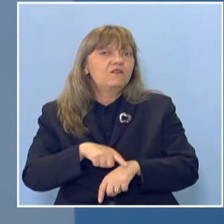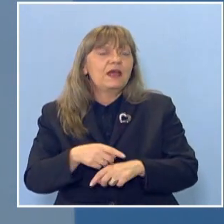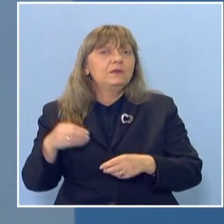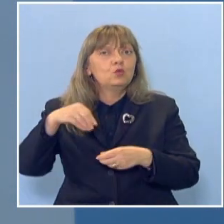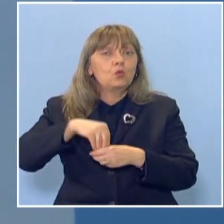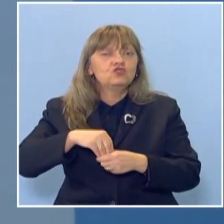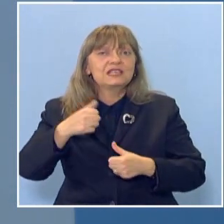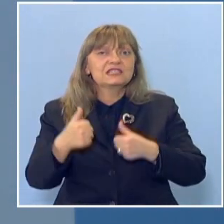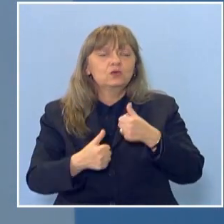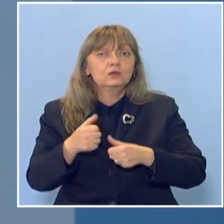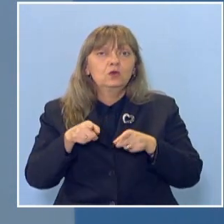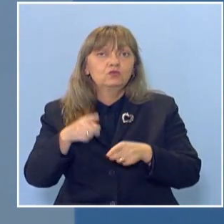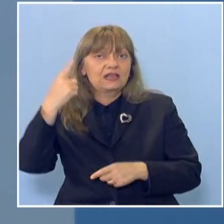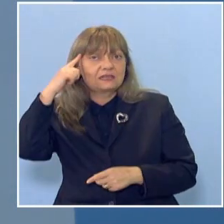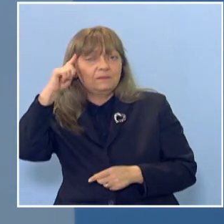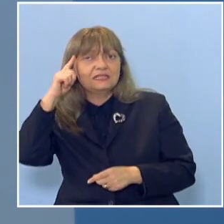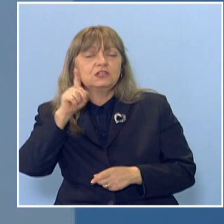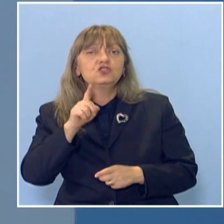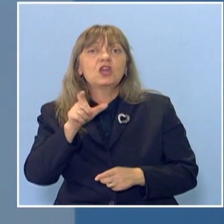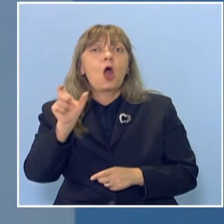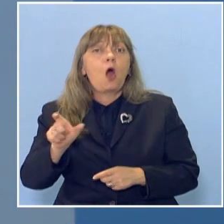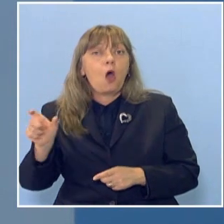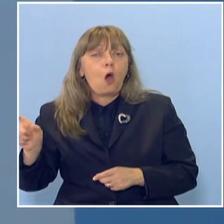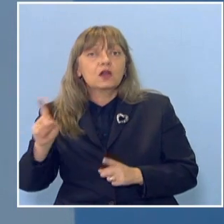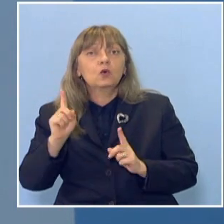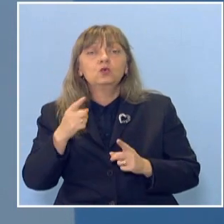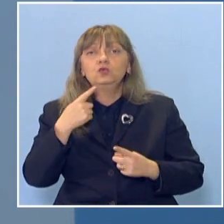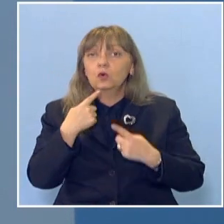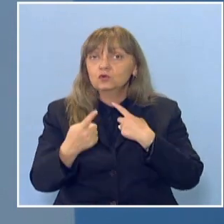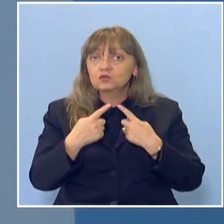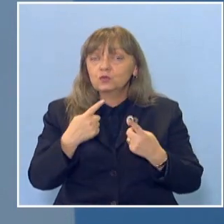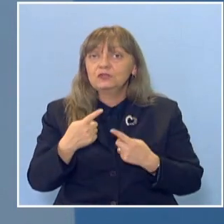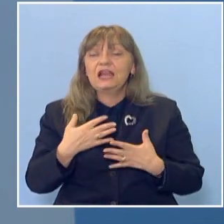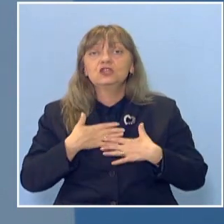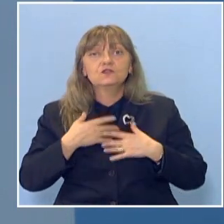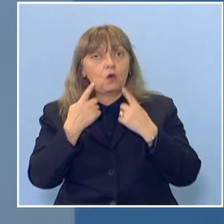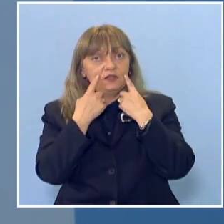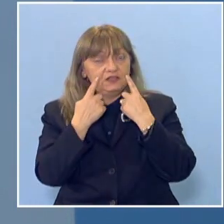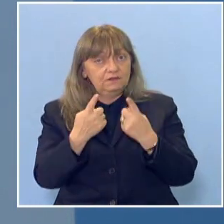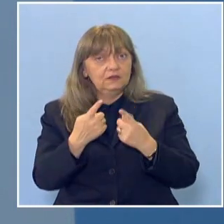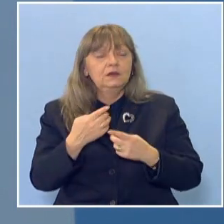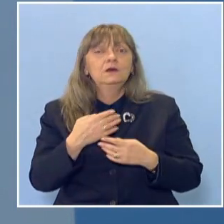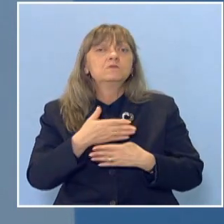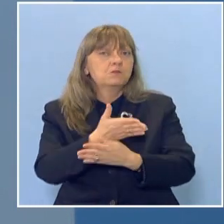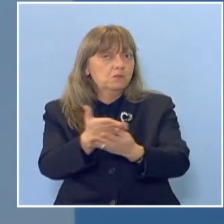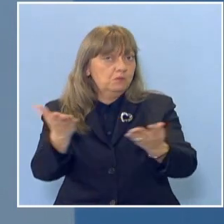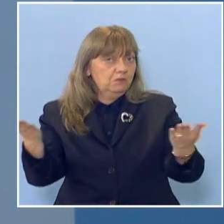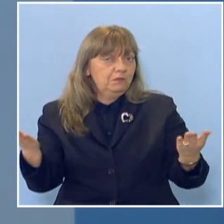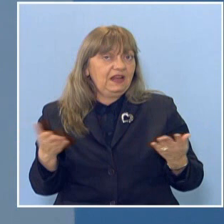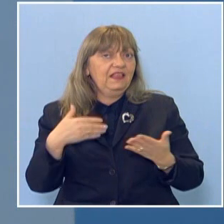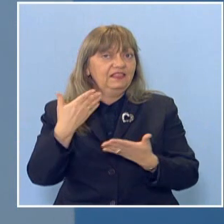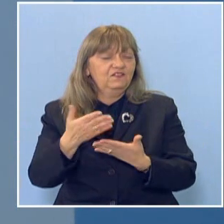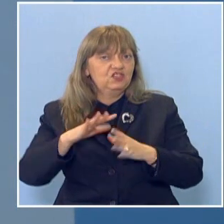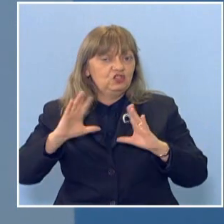са мислещи хора, които споделят своите възгледи публично и е